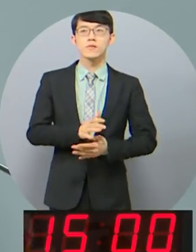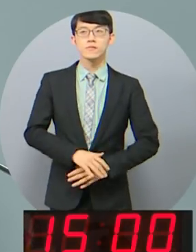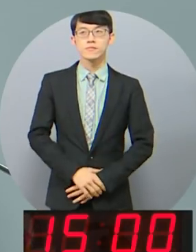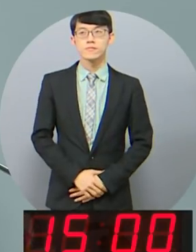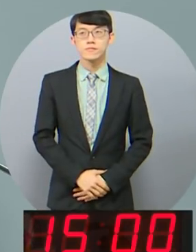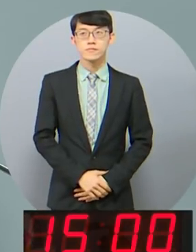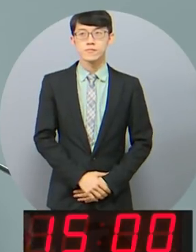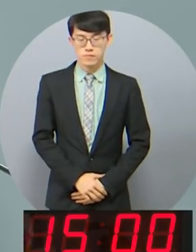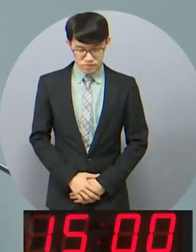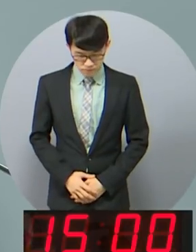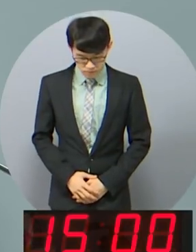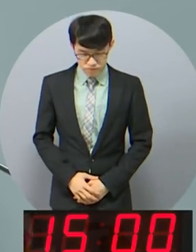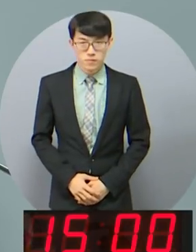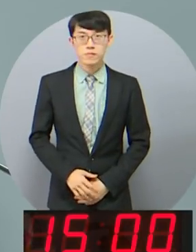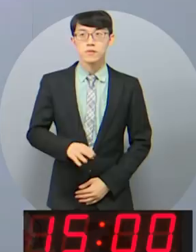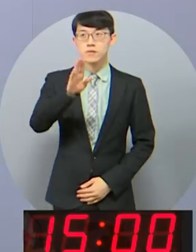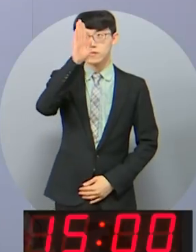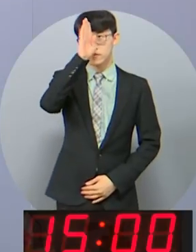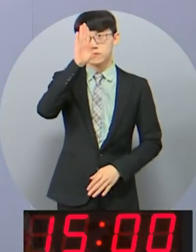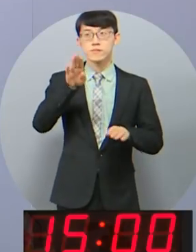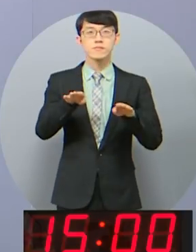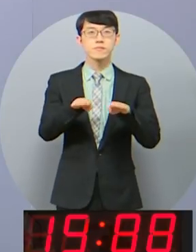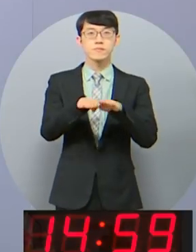好，请开始发表政见。